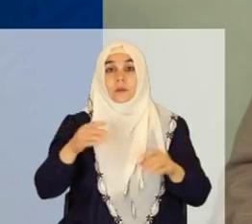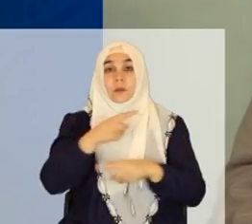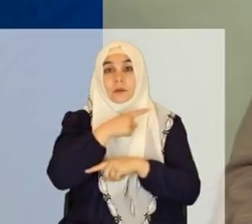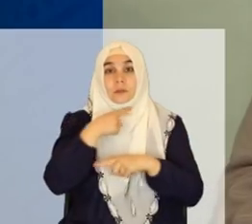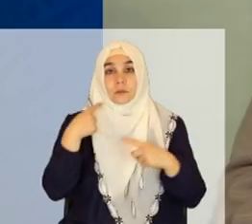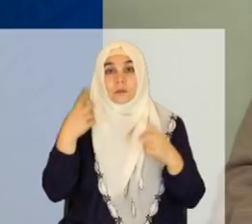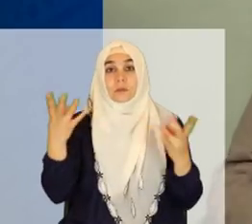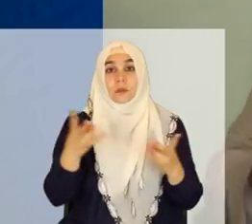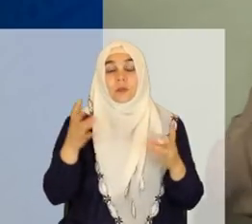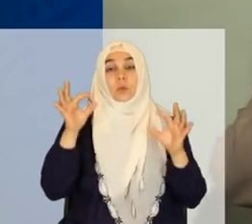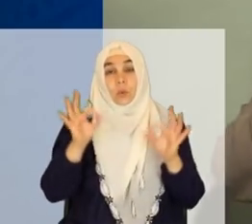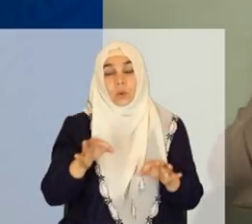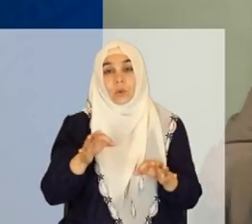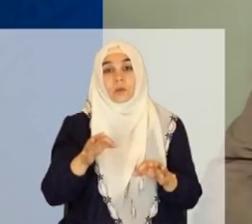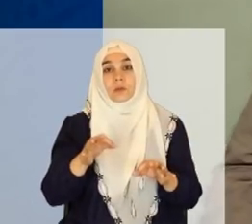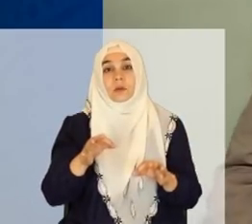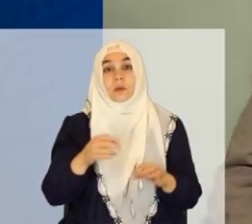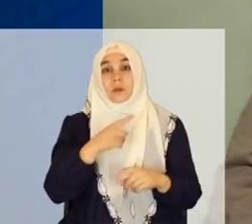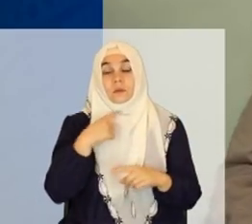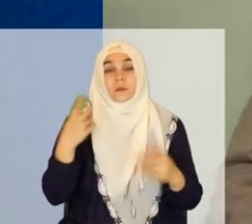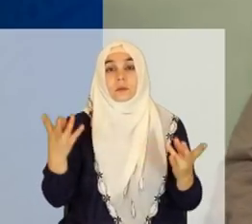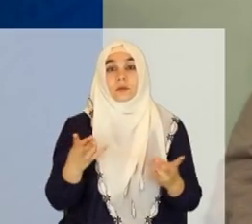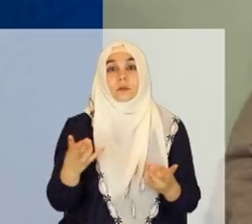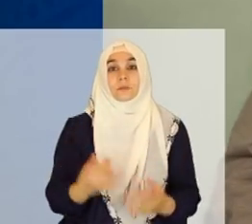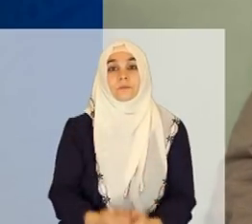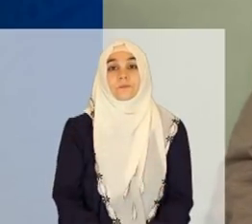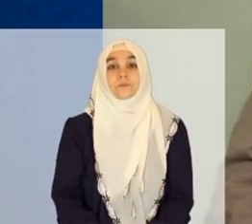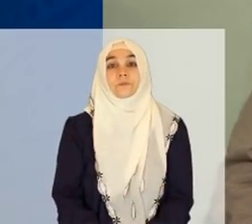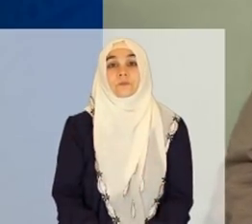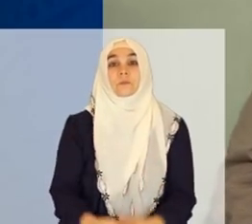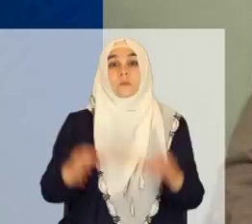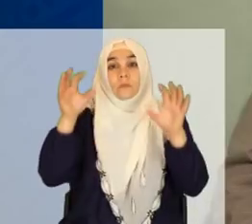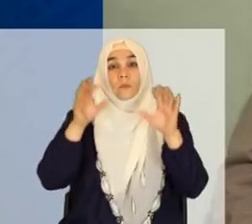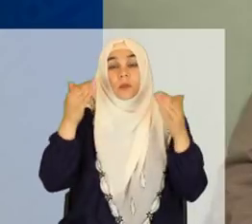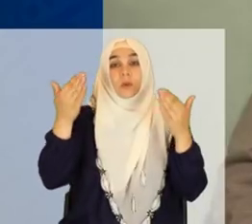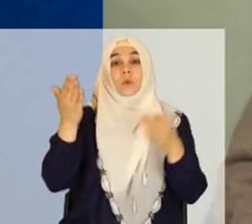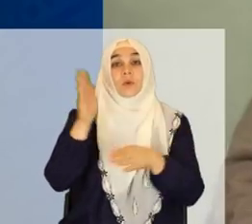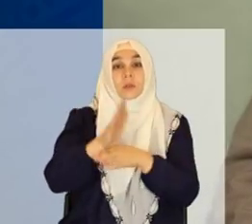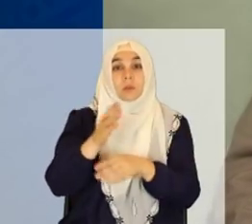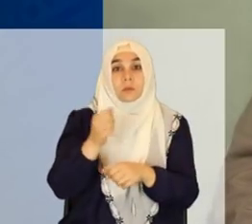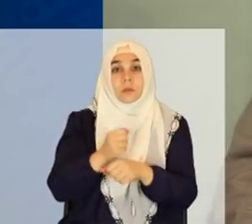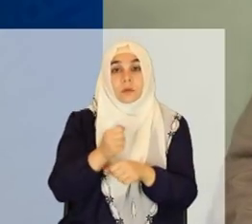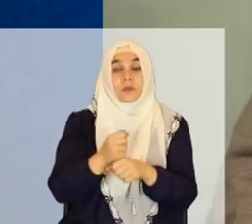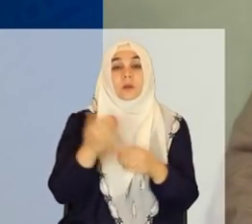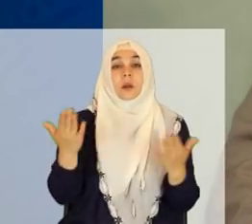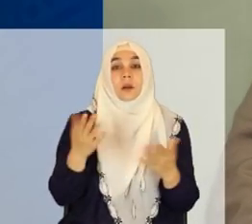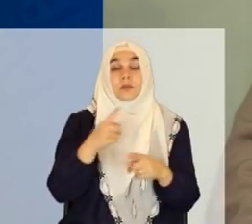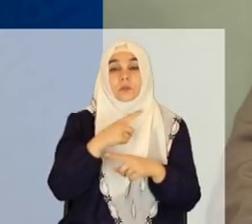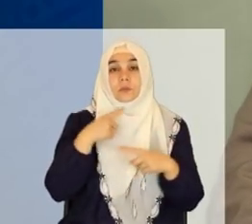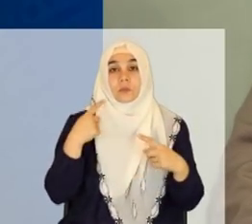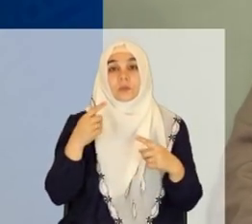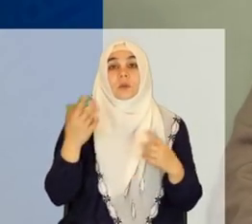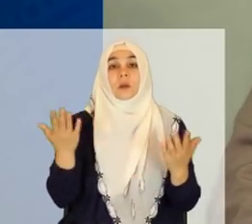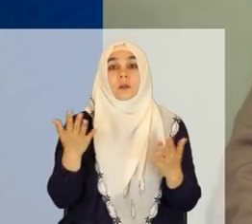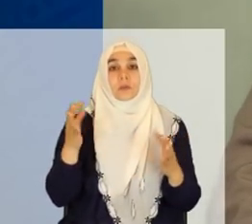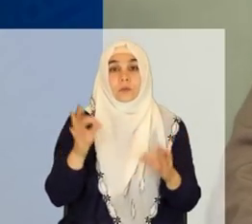bor. To'g'ri ta'bir shunaqa bo'ladi. Shariatni ko'rsatmasiga binoan so'yish qanday bo'ladi